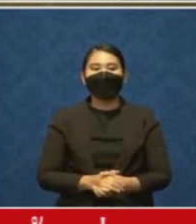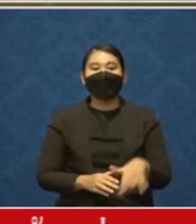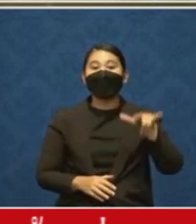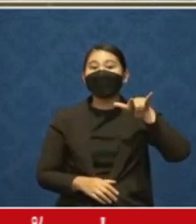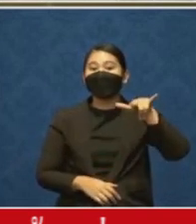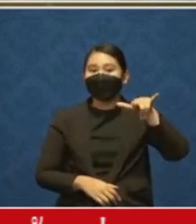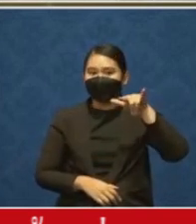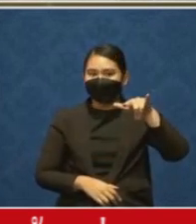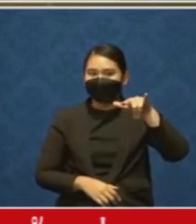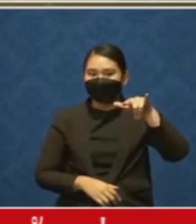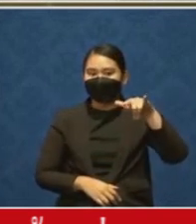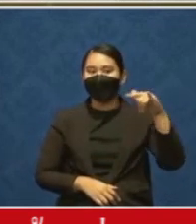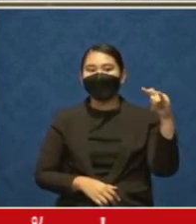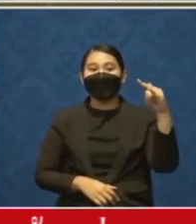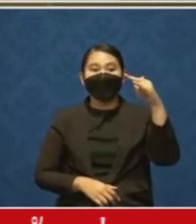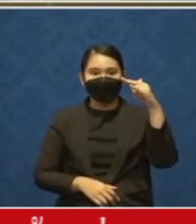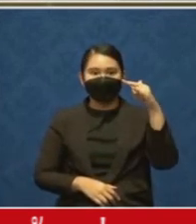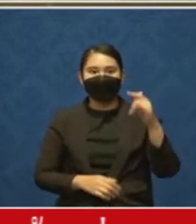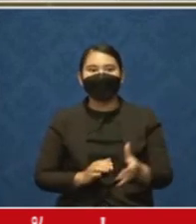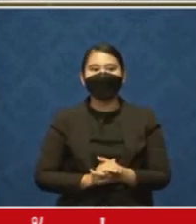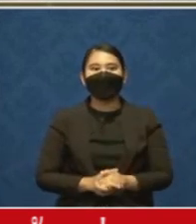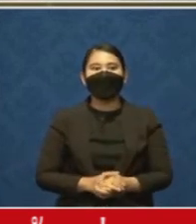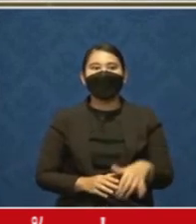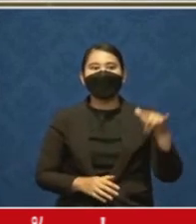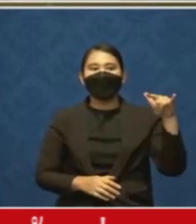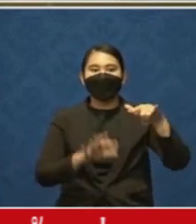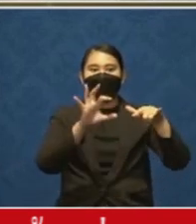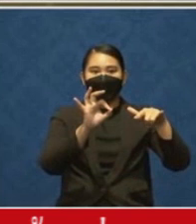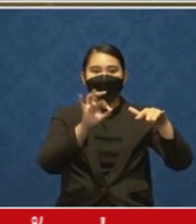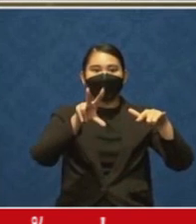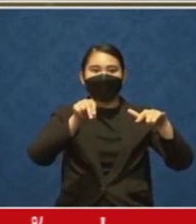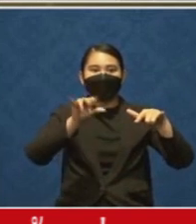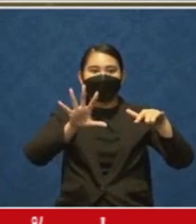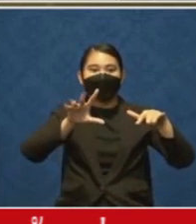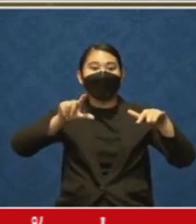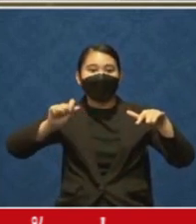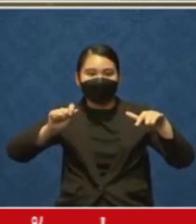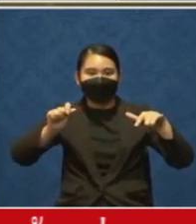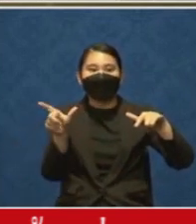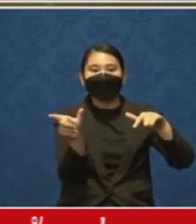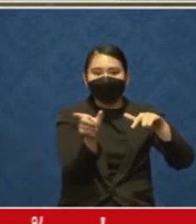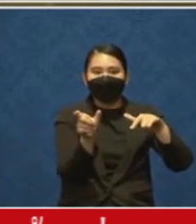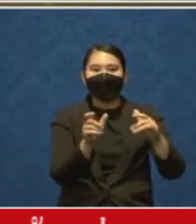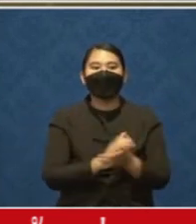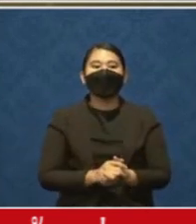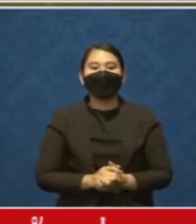รบทางยุทธศาสตร์ F-35A เป็นเจเนเร